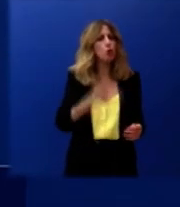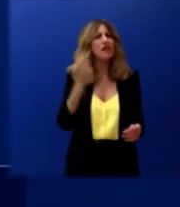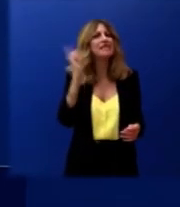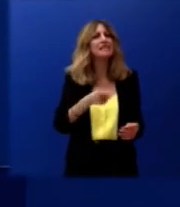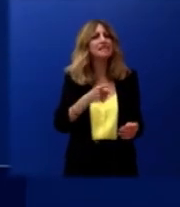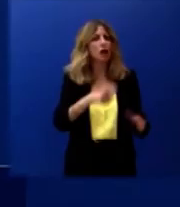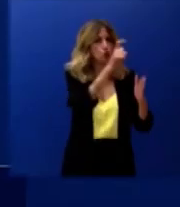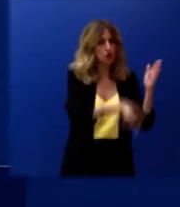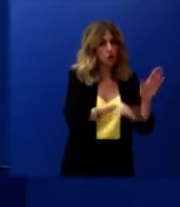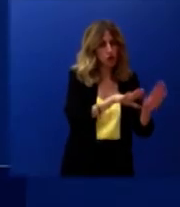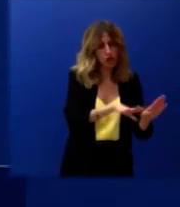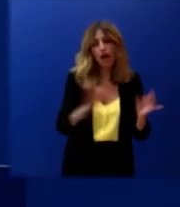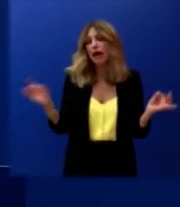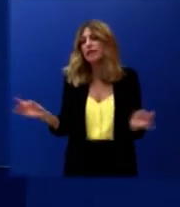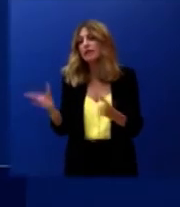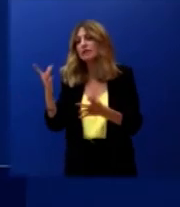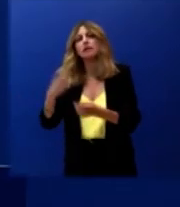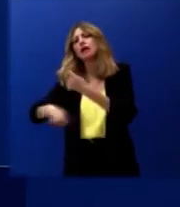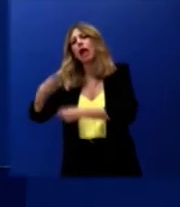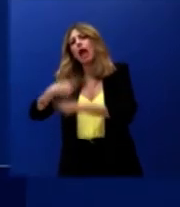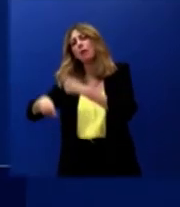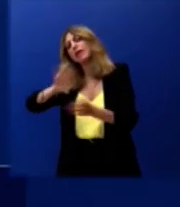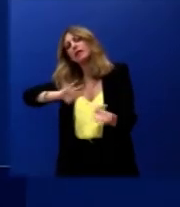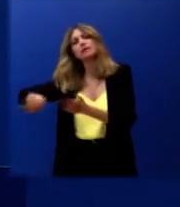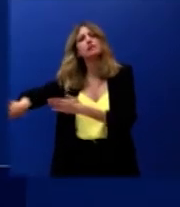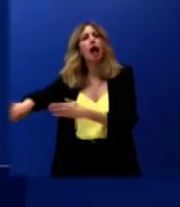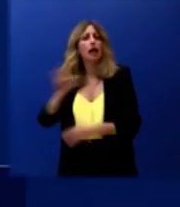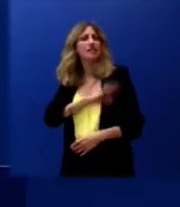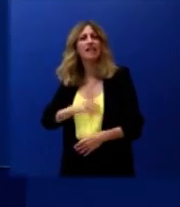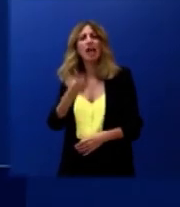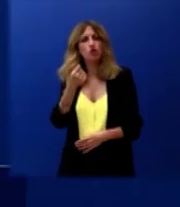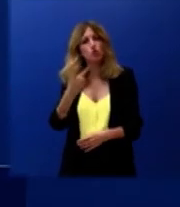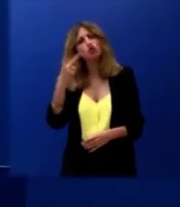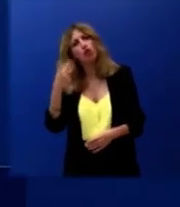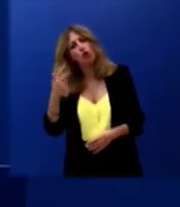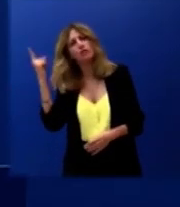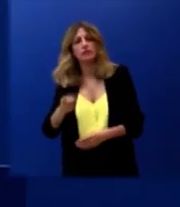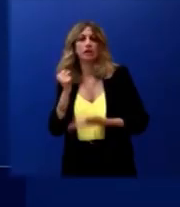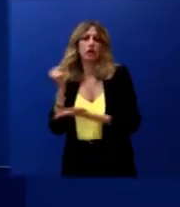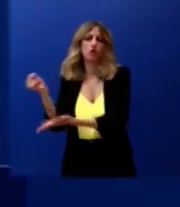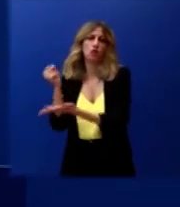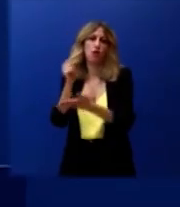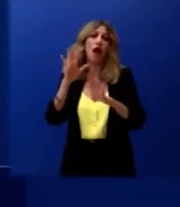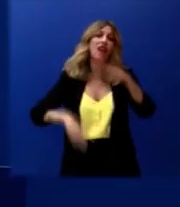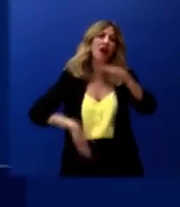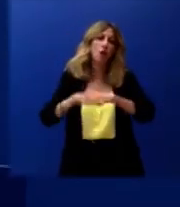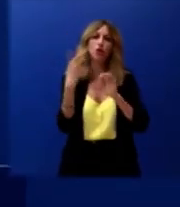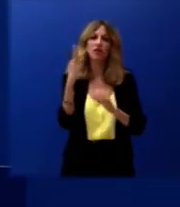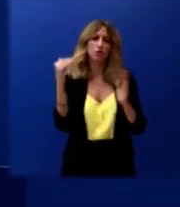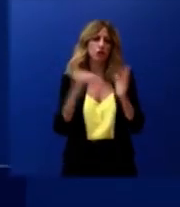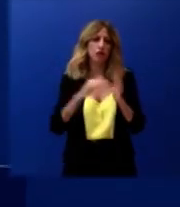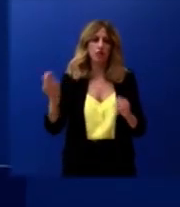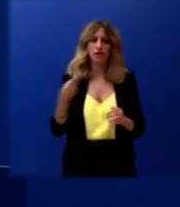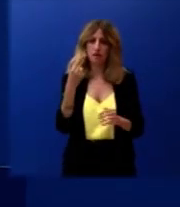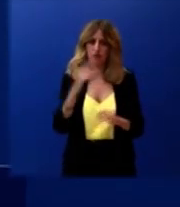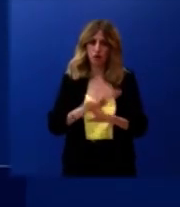επιχειρήσεις, με μέγιστο ποσό ενίσχυσης ανά άφημη τα 400.000 ευρώ. Προϋπόθεση συμμετοχής είναι η